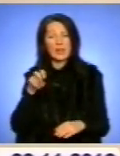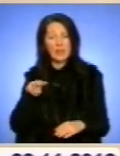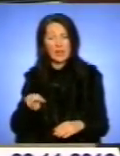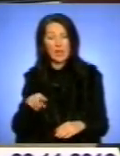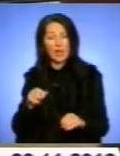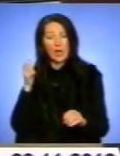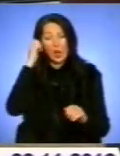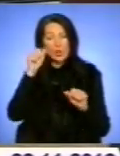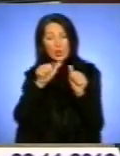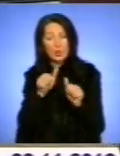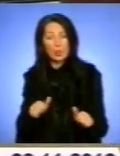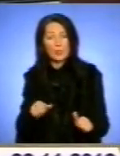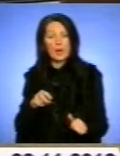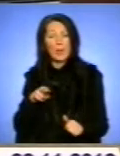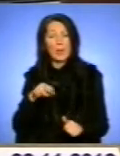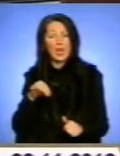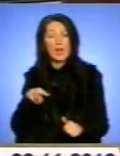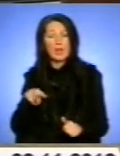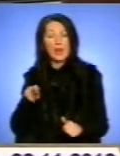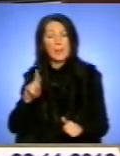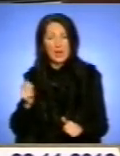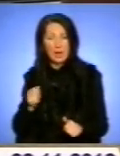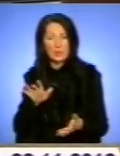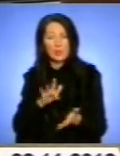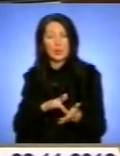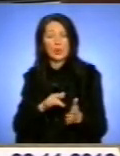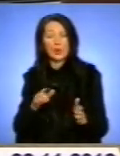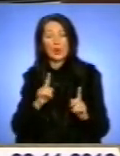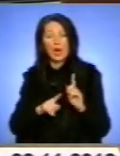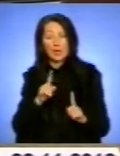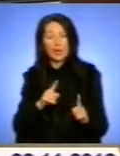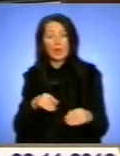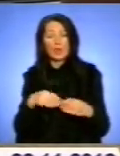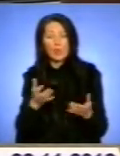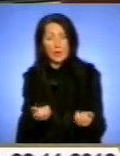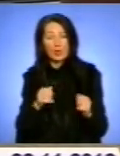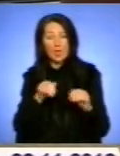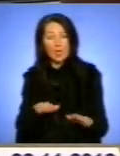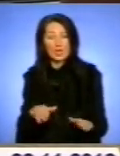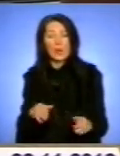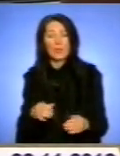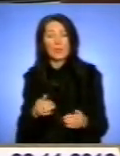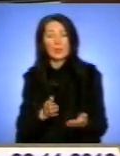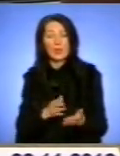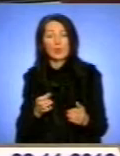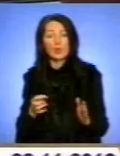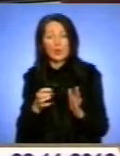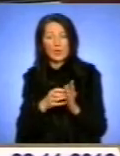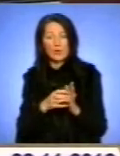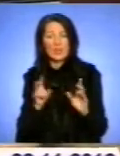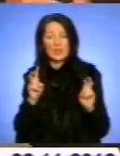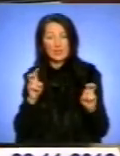Пилип'як. Міською радою було прийнято рішення про присвоєння звання почесного громадянина міста Тернополя патріарху Йосипу, а